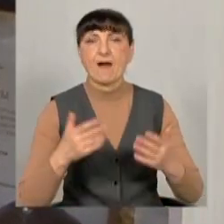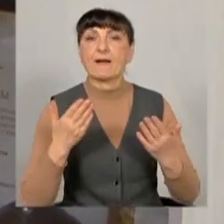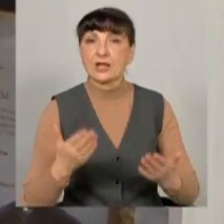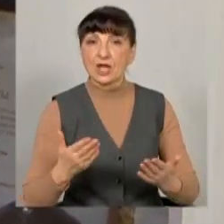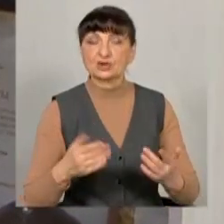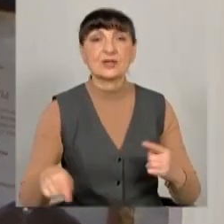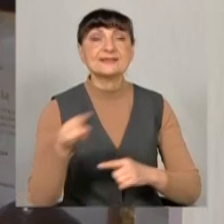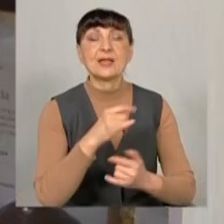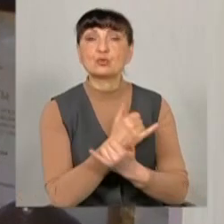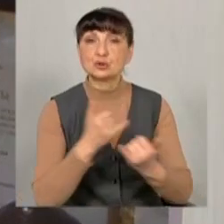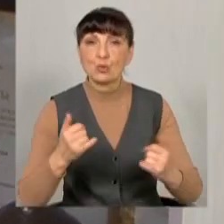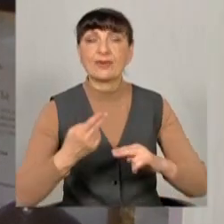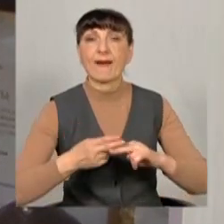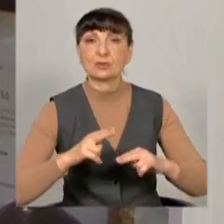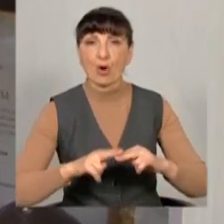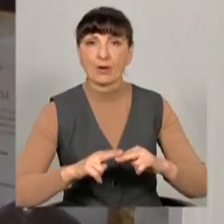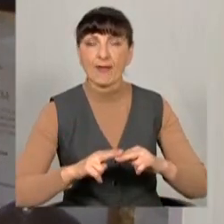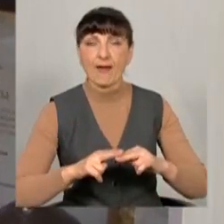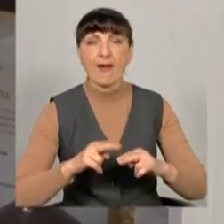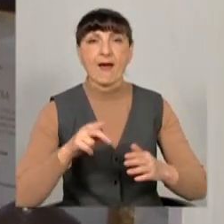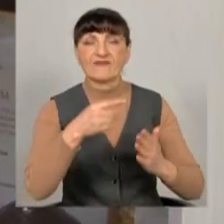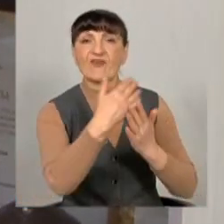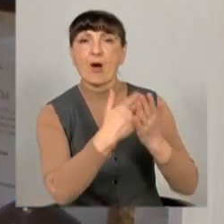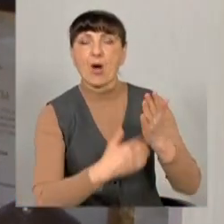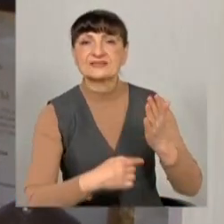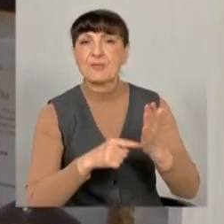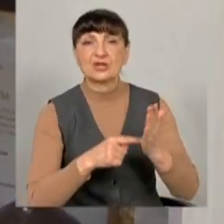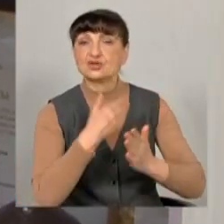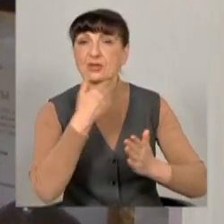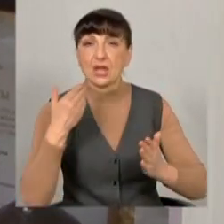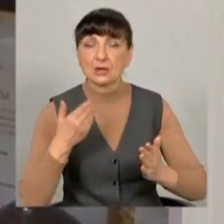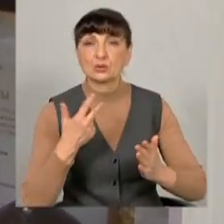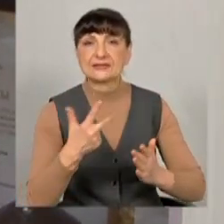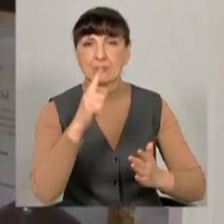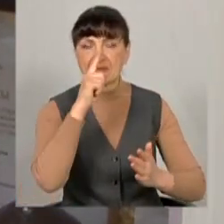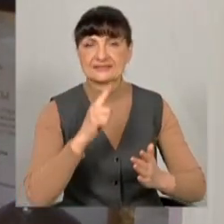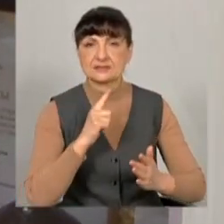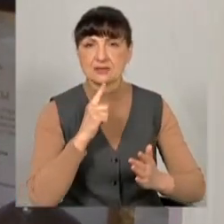те услуги, которые выходят за пределы объема, скажем, трехмесячного, да,